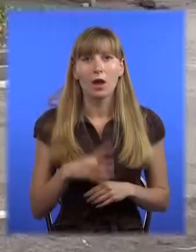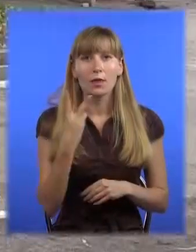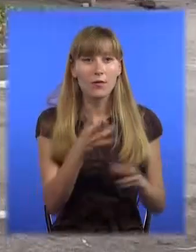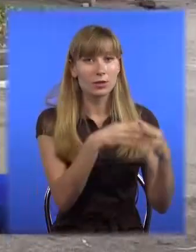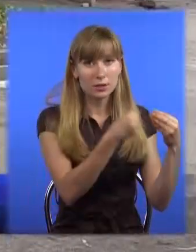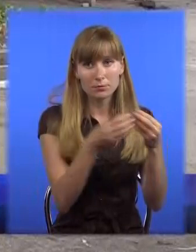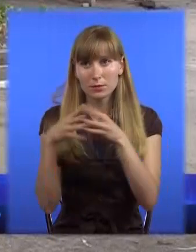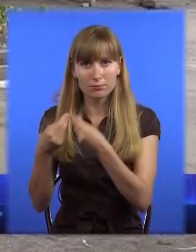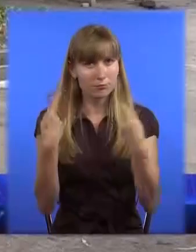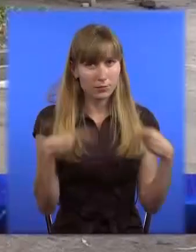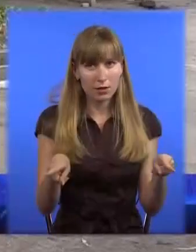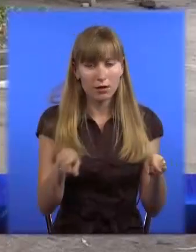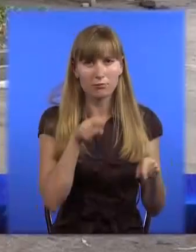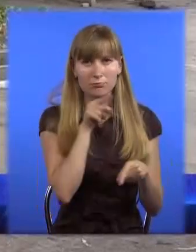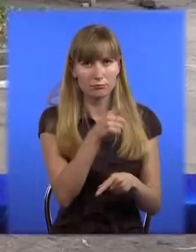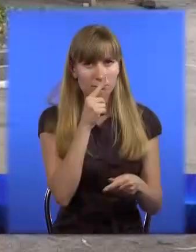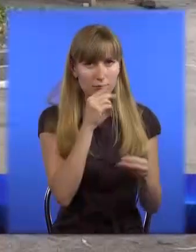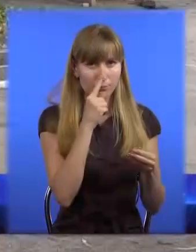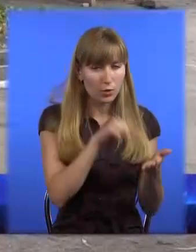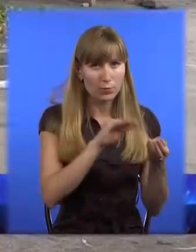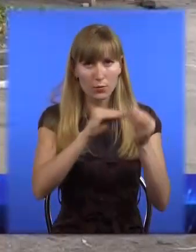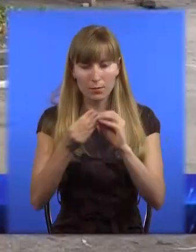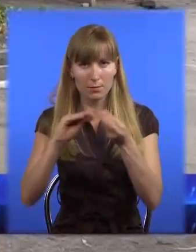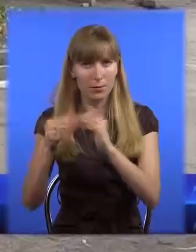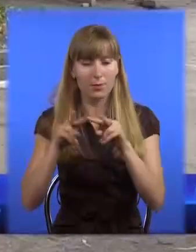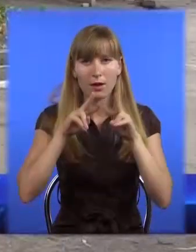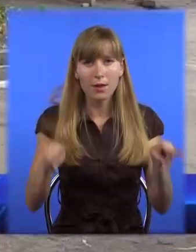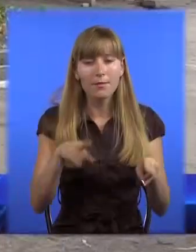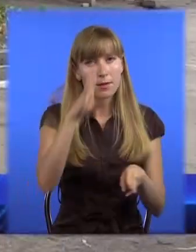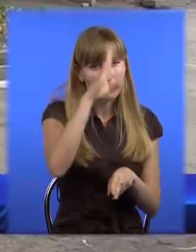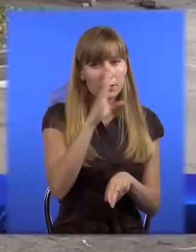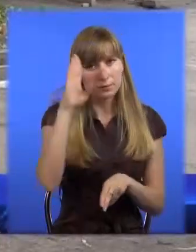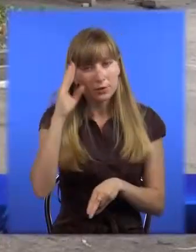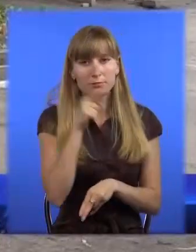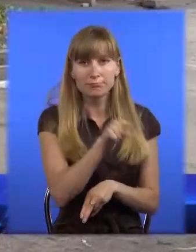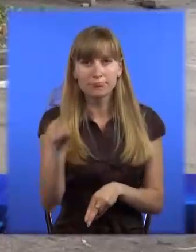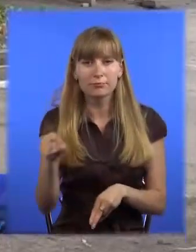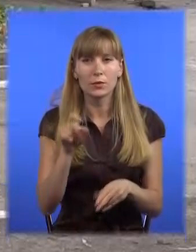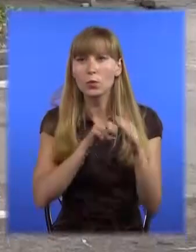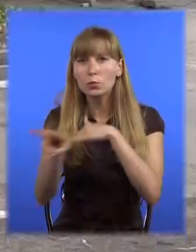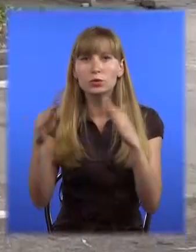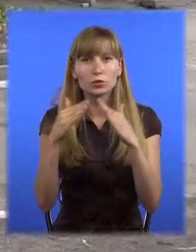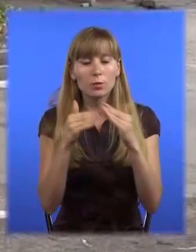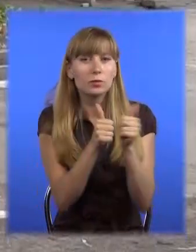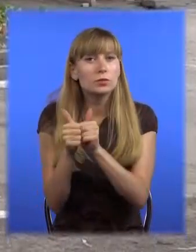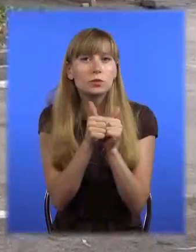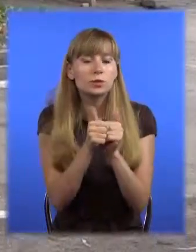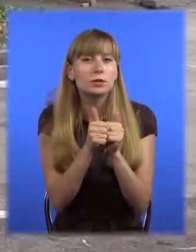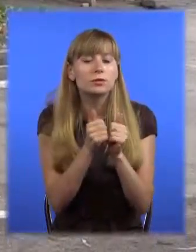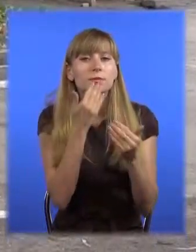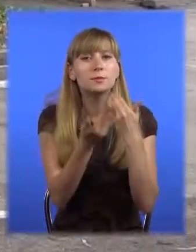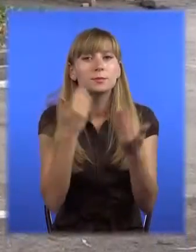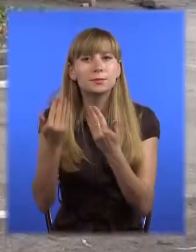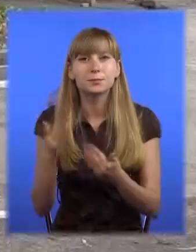Дві різні сім'ї і одне спільне горе. Два підлітки втекли з дому. Чому хлопці так вчинили, сусіди лише